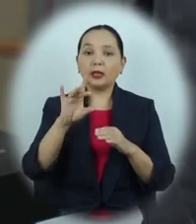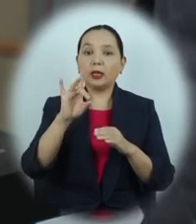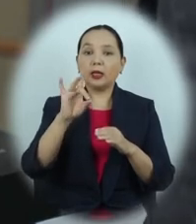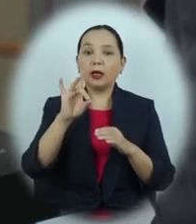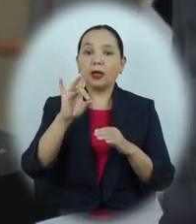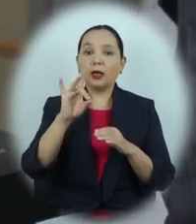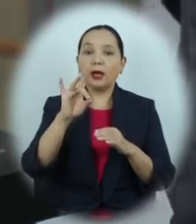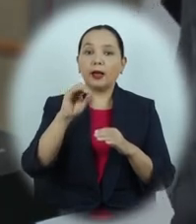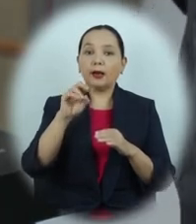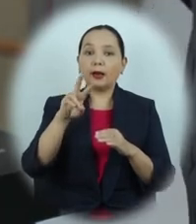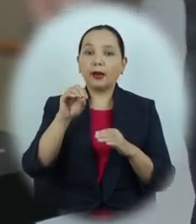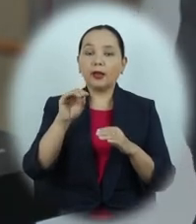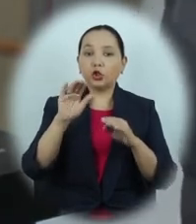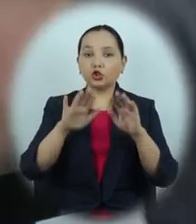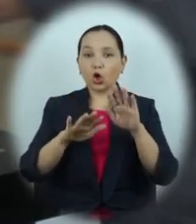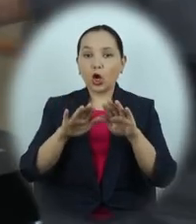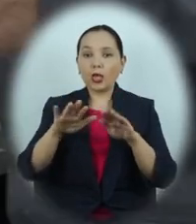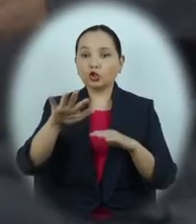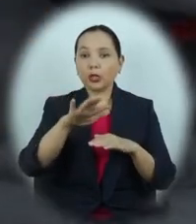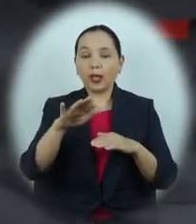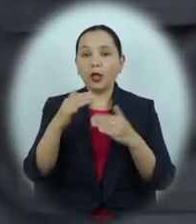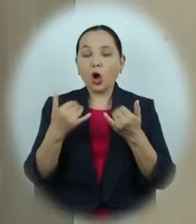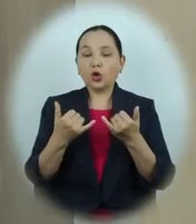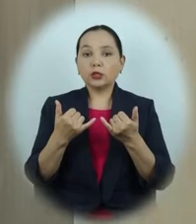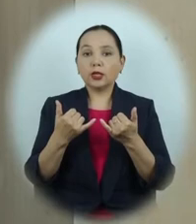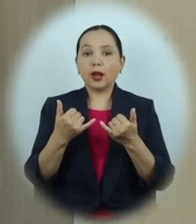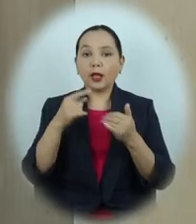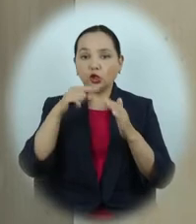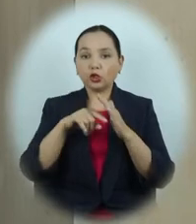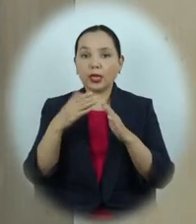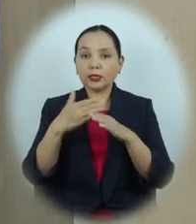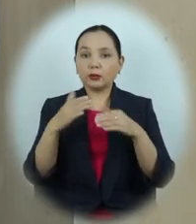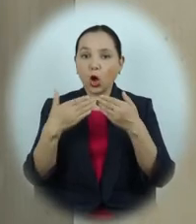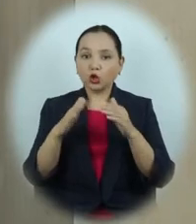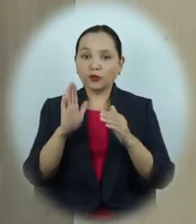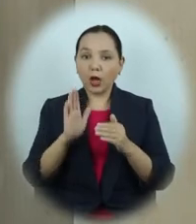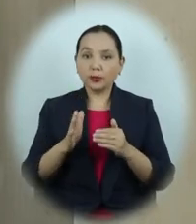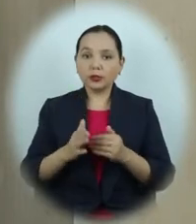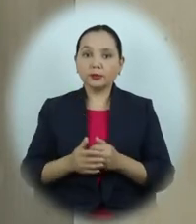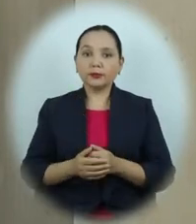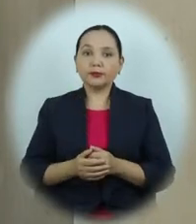bu relemiz bilan joylashgan. Hozir biz ichki qismini ochib olamiz.